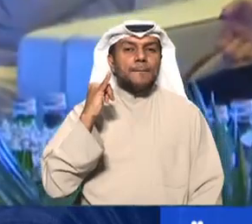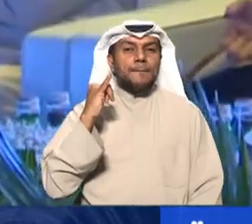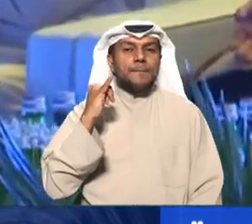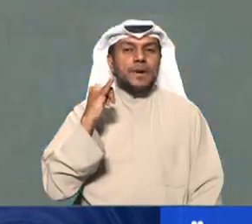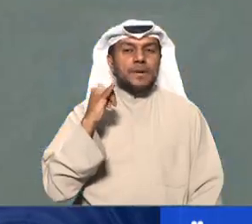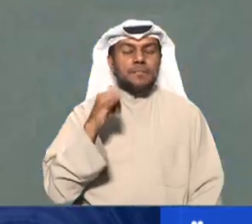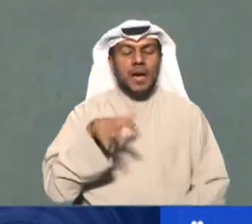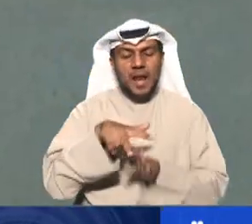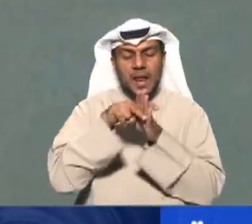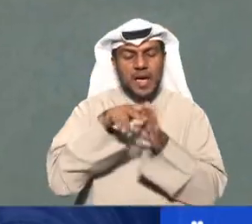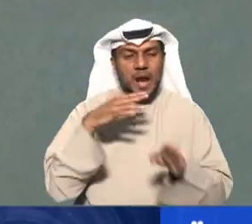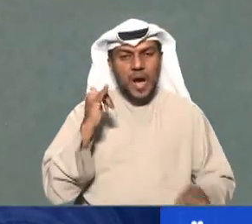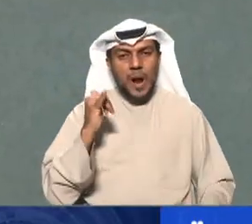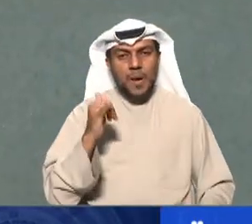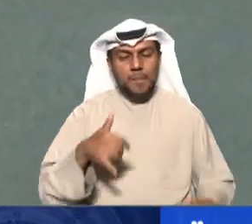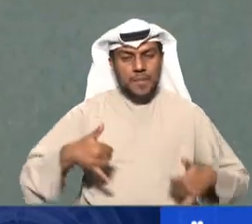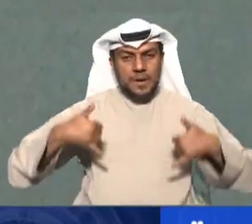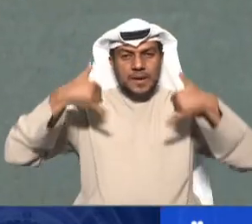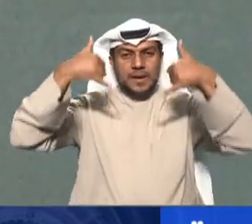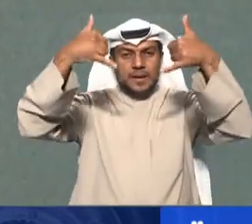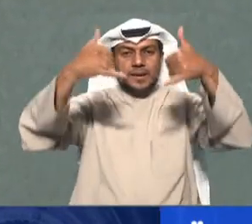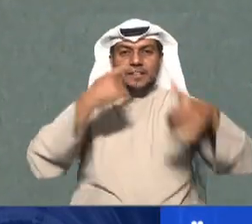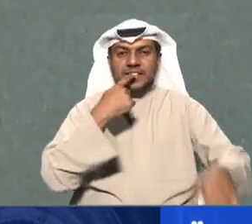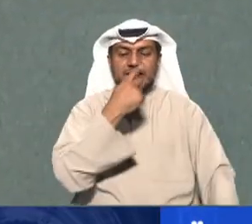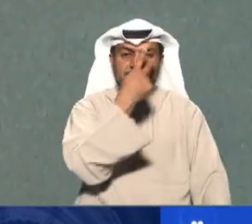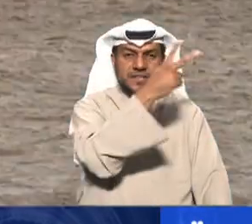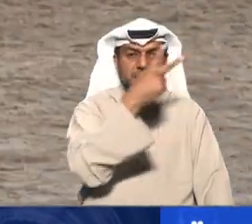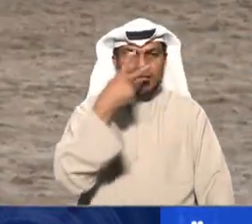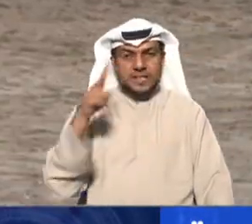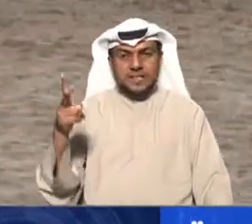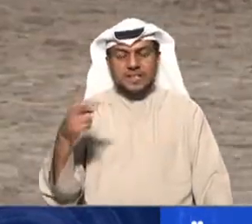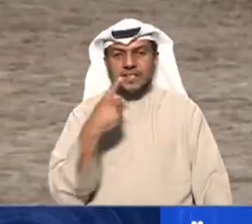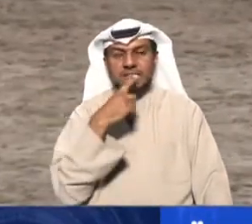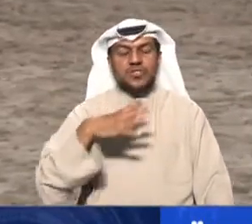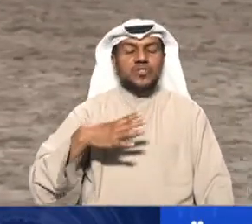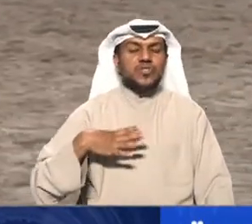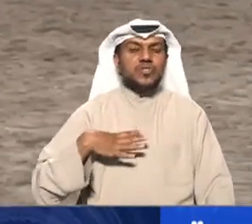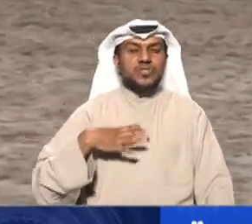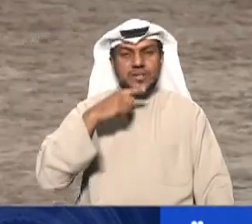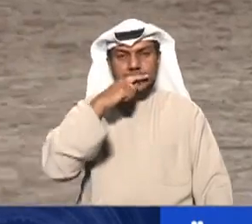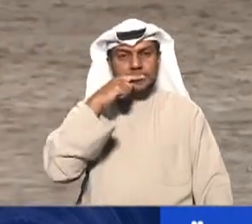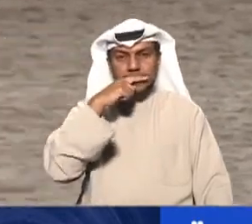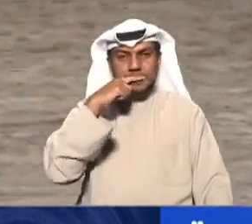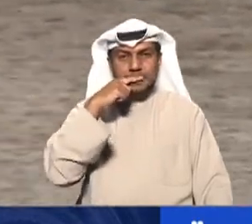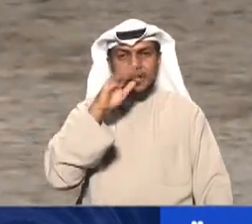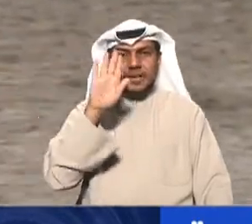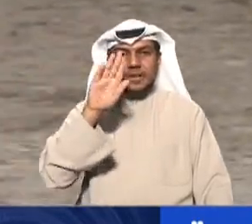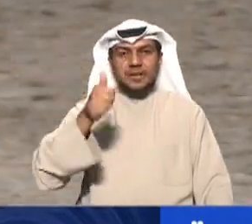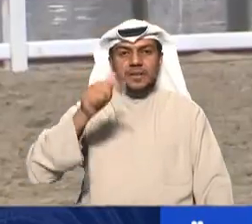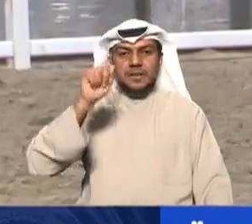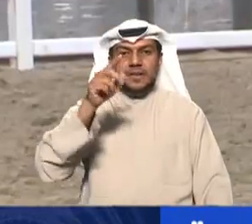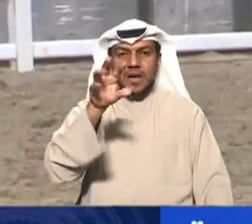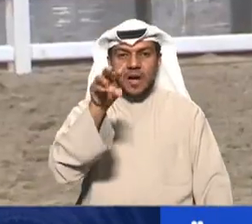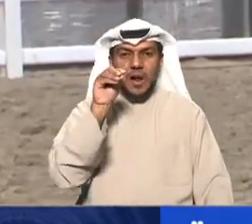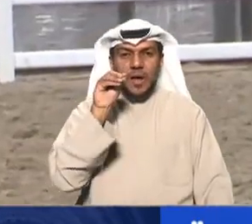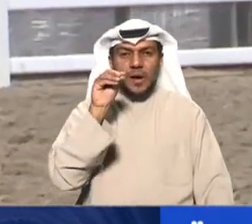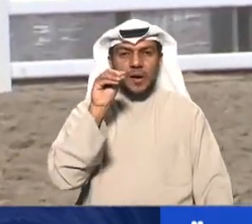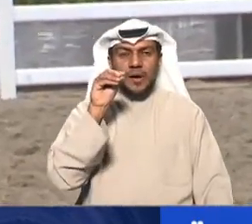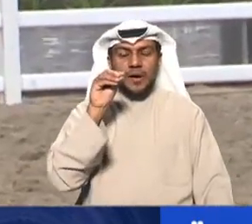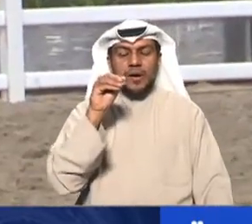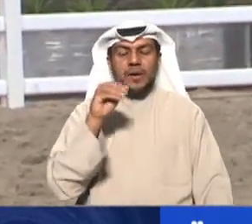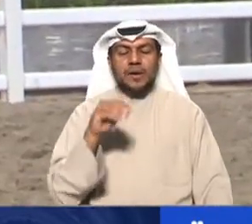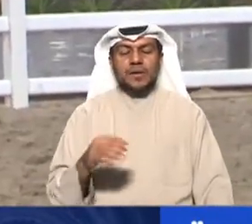العليا المنظمة لكأس المربين للعام 2020 الشيخة سارة فهد لدعج الصباح، ورئيس مجلس